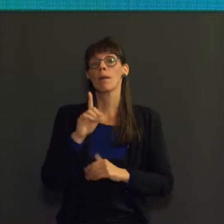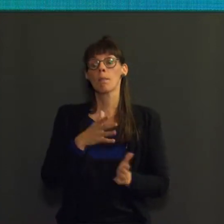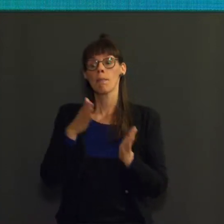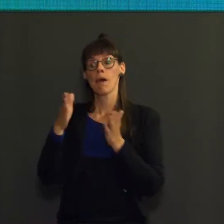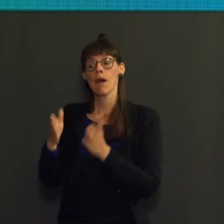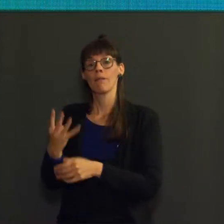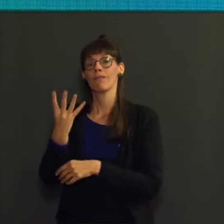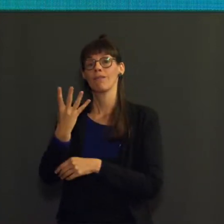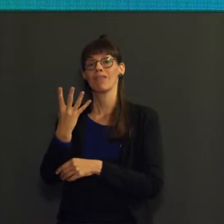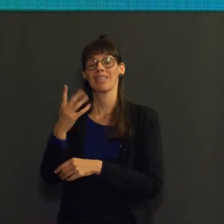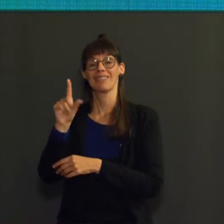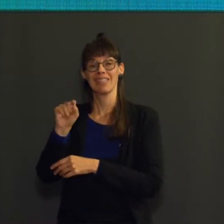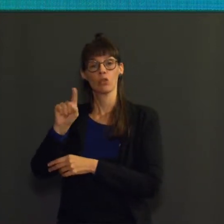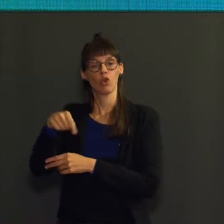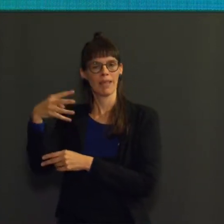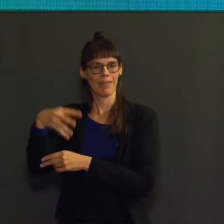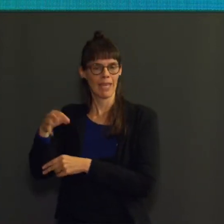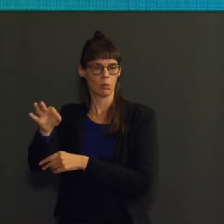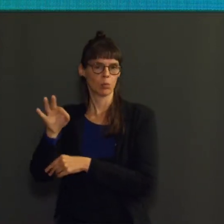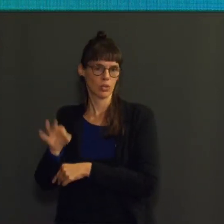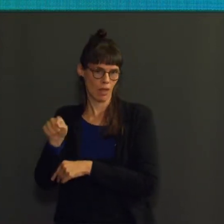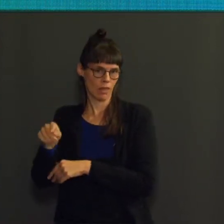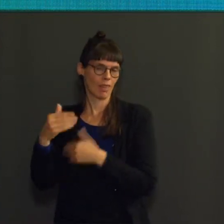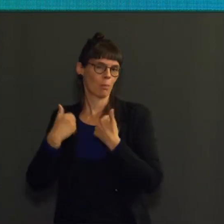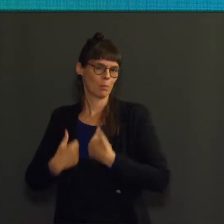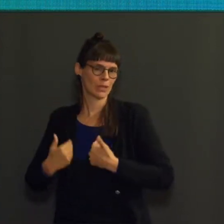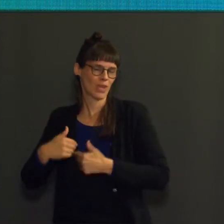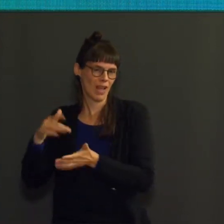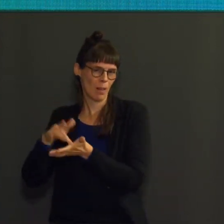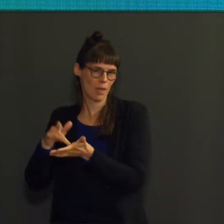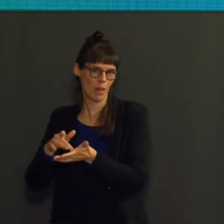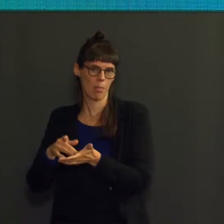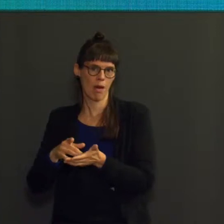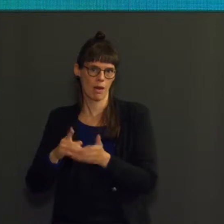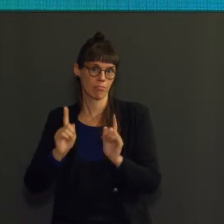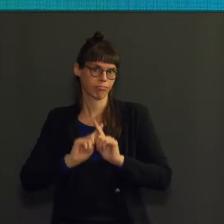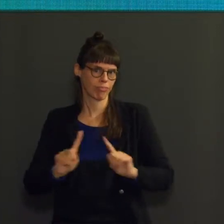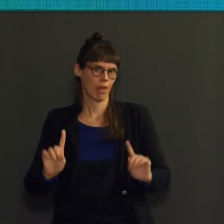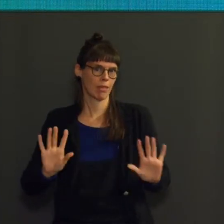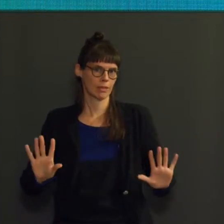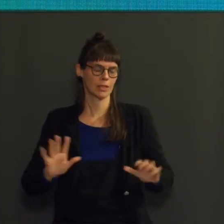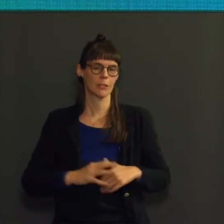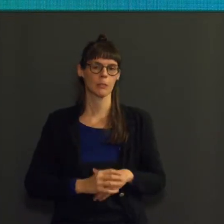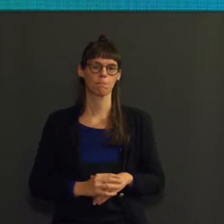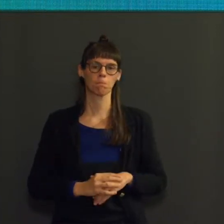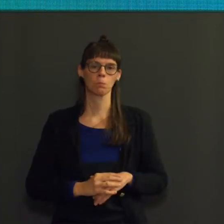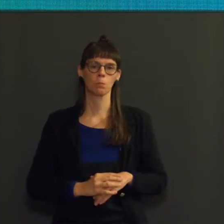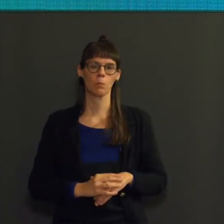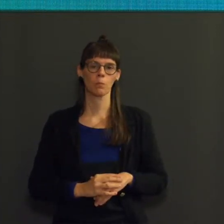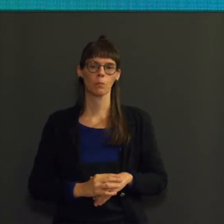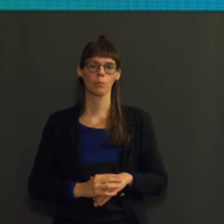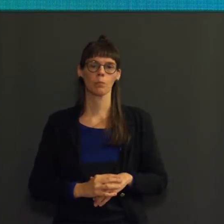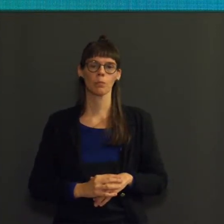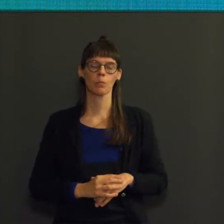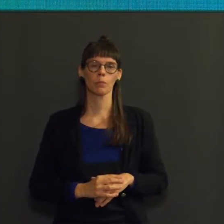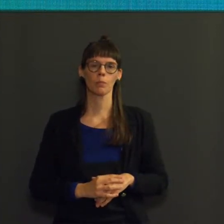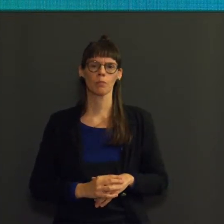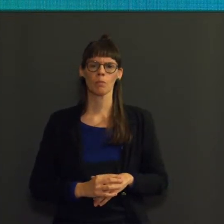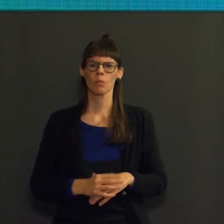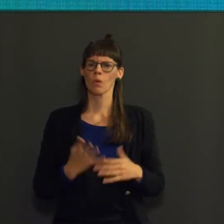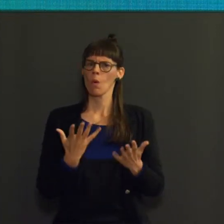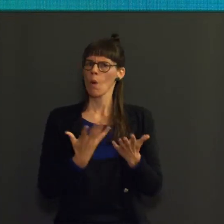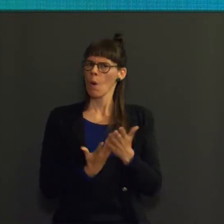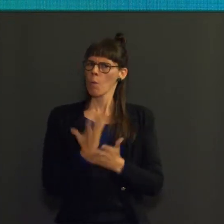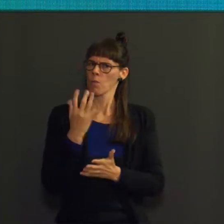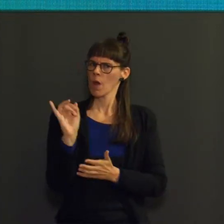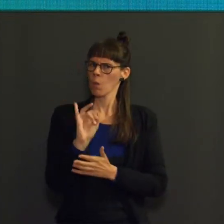14,9% betrof bij het personeel in de middelbare school. Het is daarbij opvallend dat het percentage relatief laag